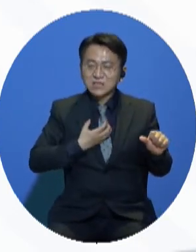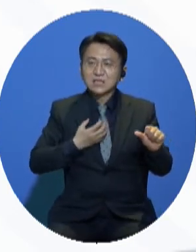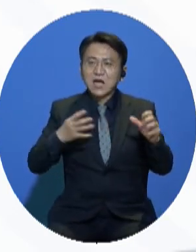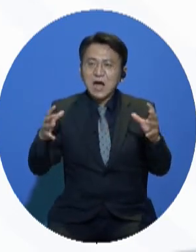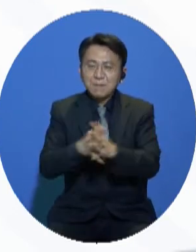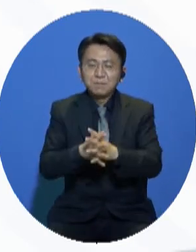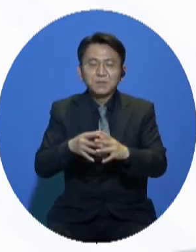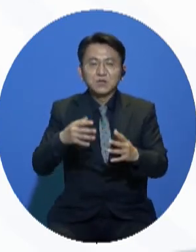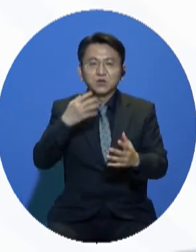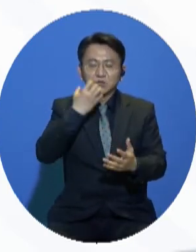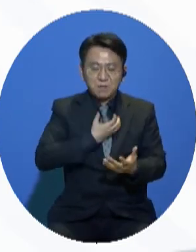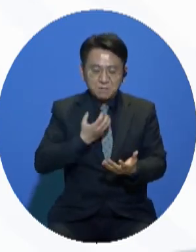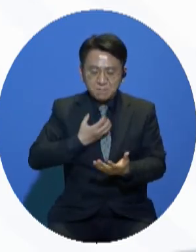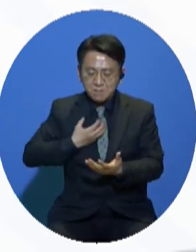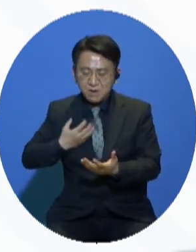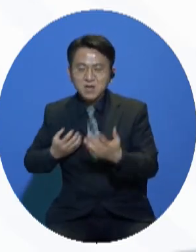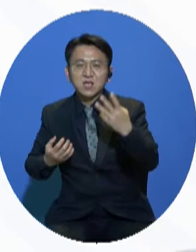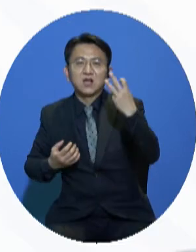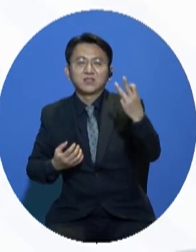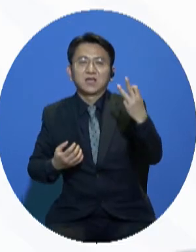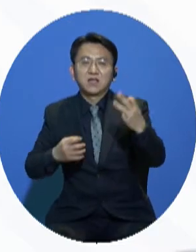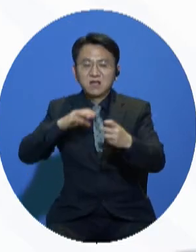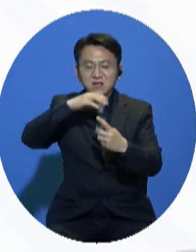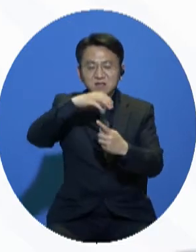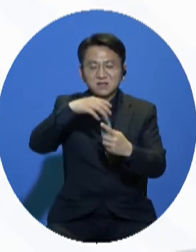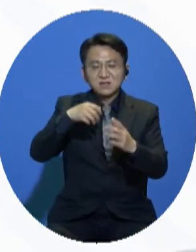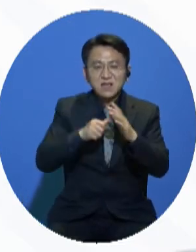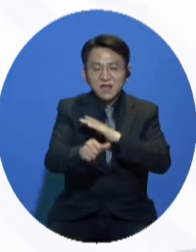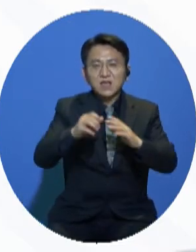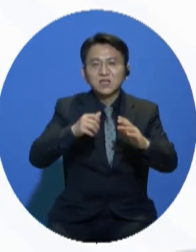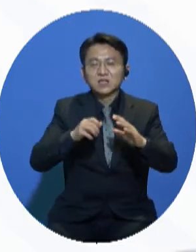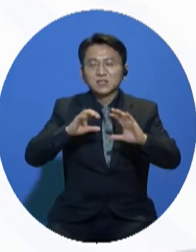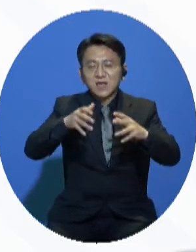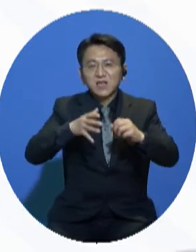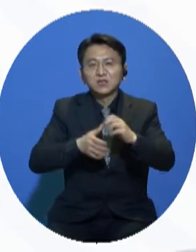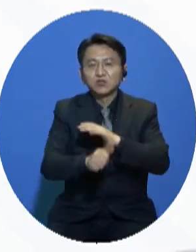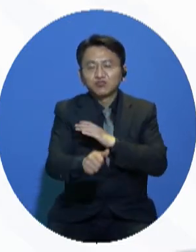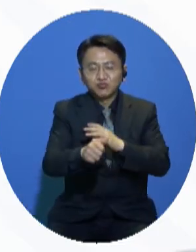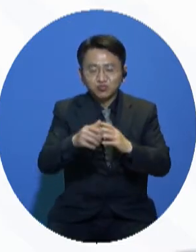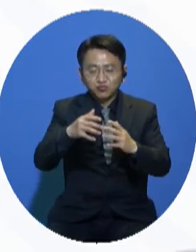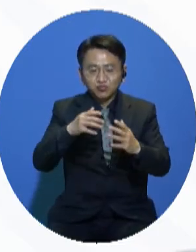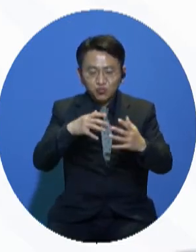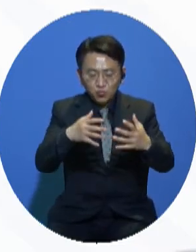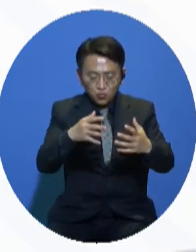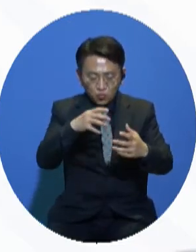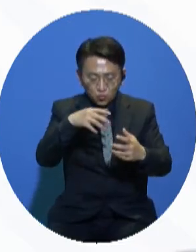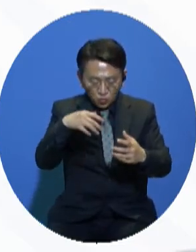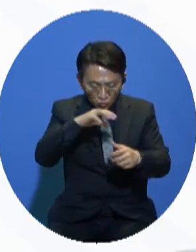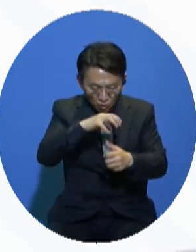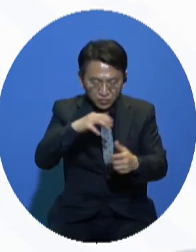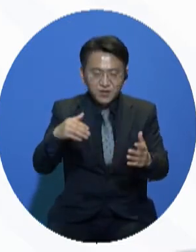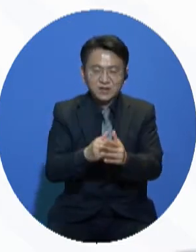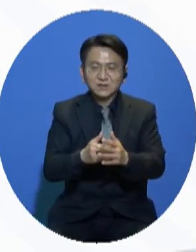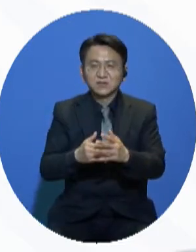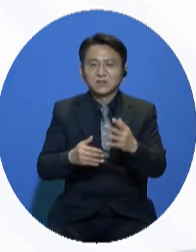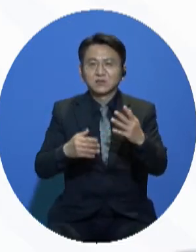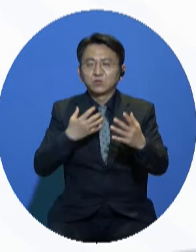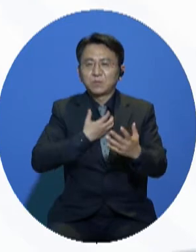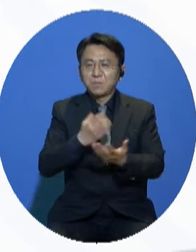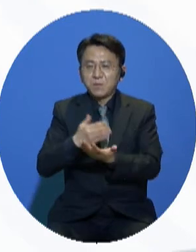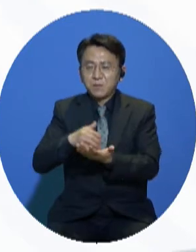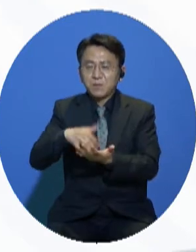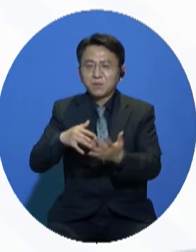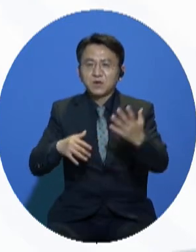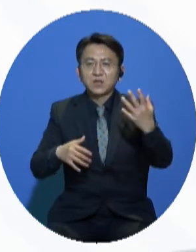13개를 가졌었습니다. 그리고 여러 개의 세계 신기록을 가졌습니다. 그런데 이 코치 봅슬레이